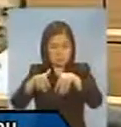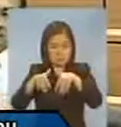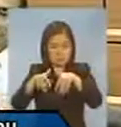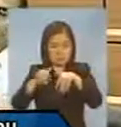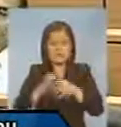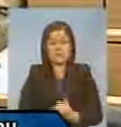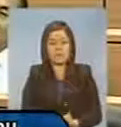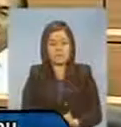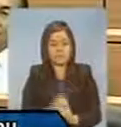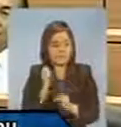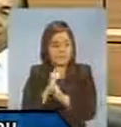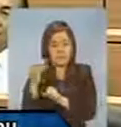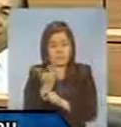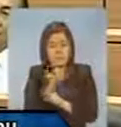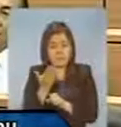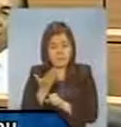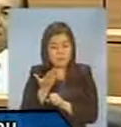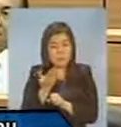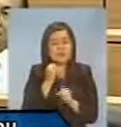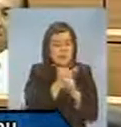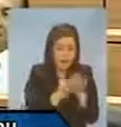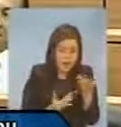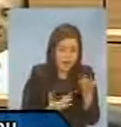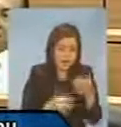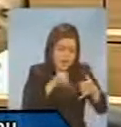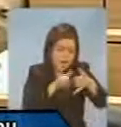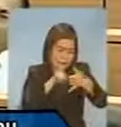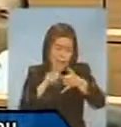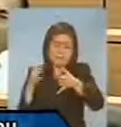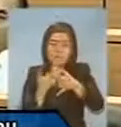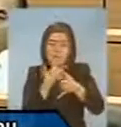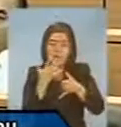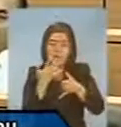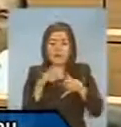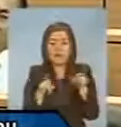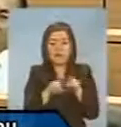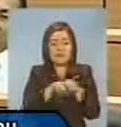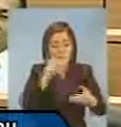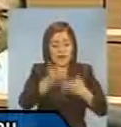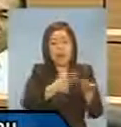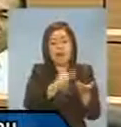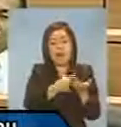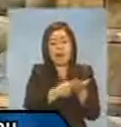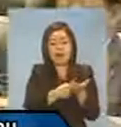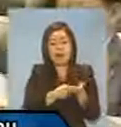ม ่มาเรียนรู้งานใหม ่ นะฮะ มาได้ยังไง มาได้ยังไงแล้วรับ งบวิจัยเกี่ย